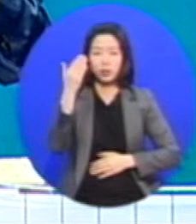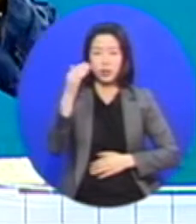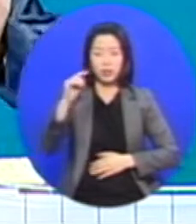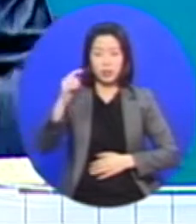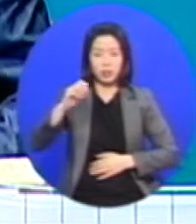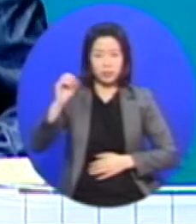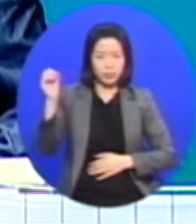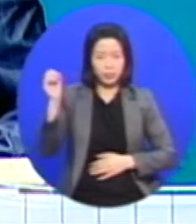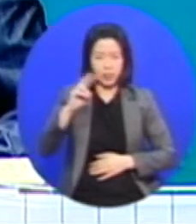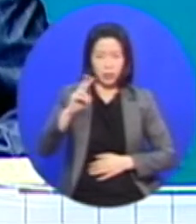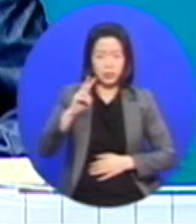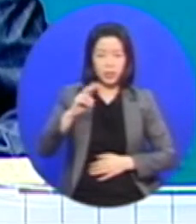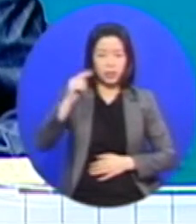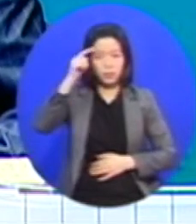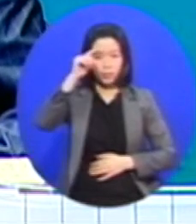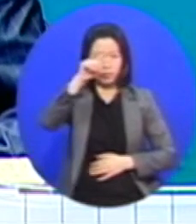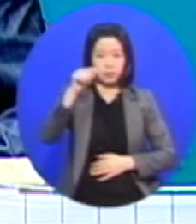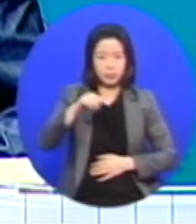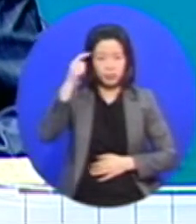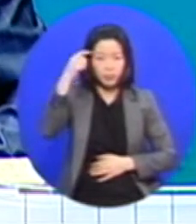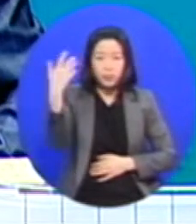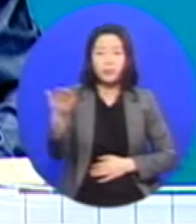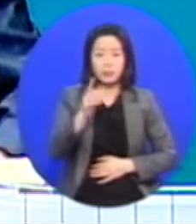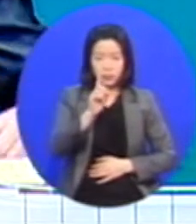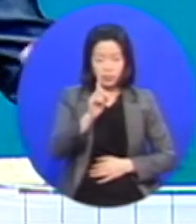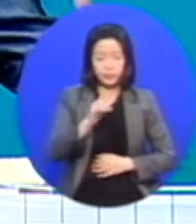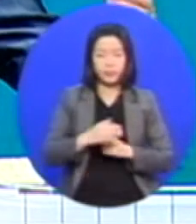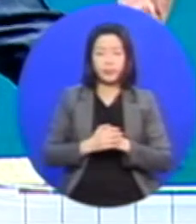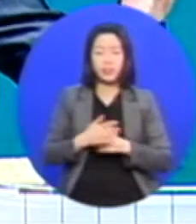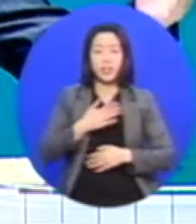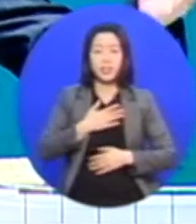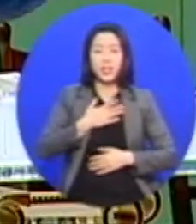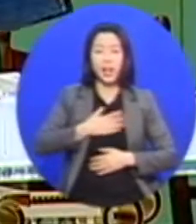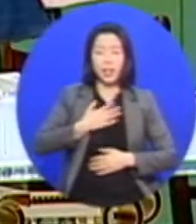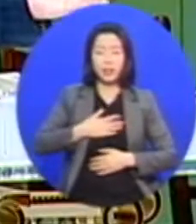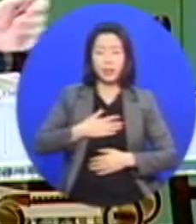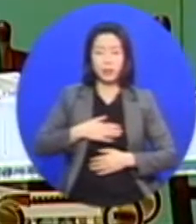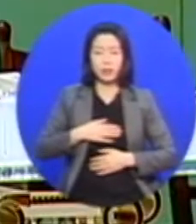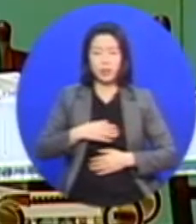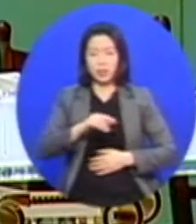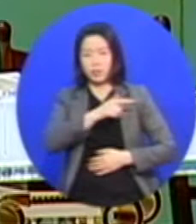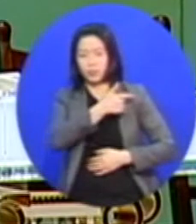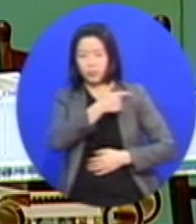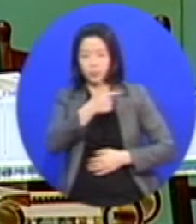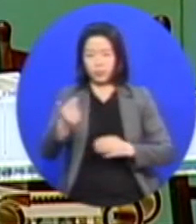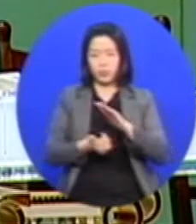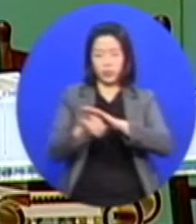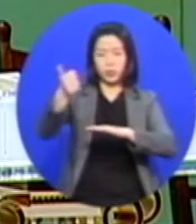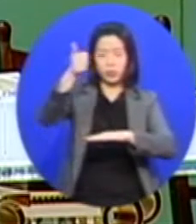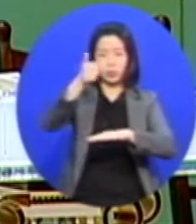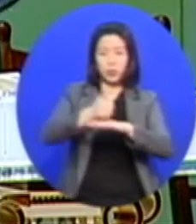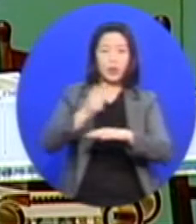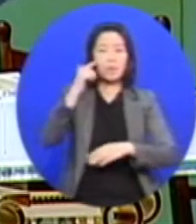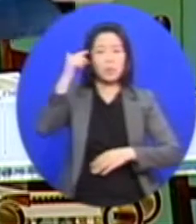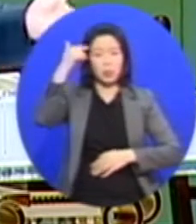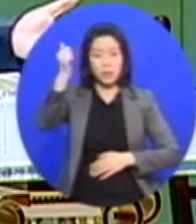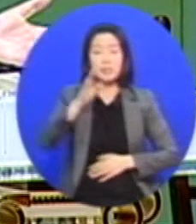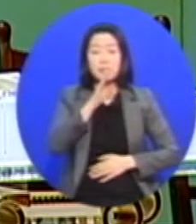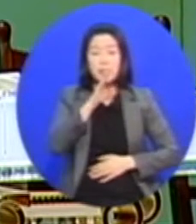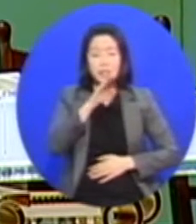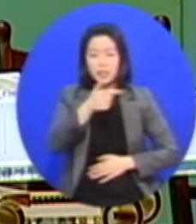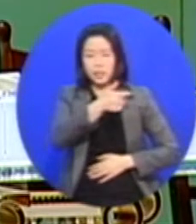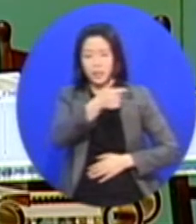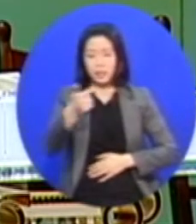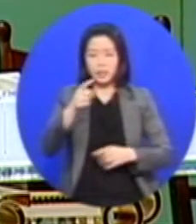질문을 제가 그럼 않았고 싶습니다 제가 알기에는 목사님은 상당히 성공한 목사님 이세요 상당히 큰 교회의